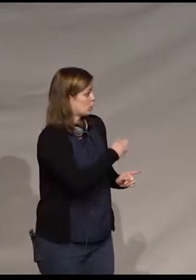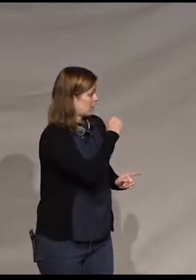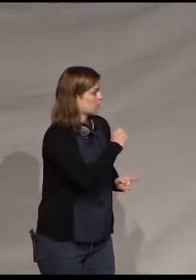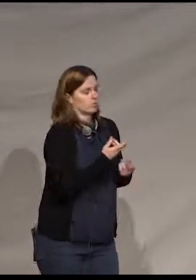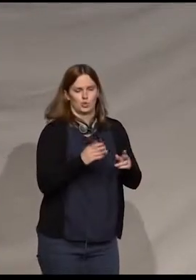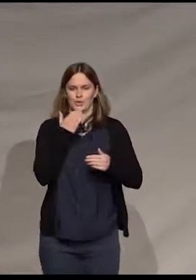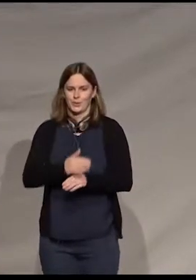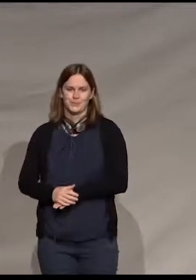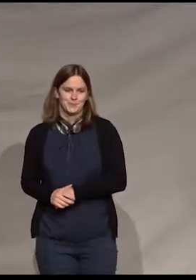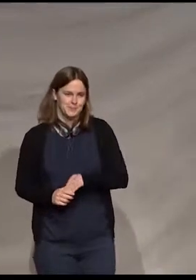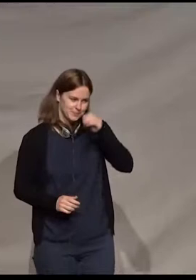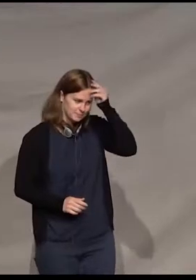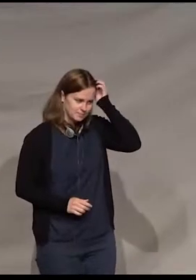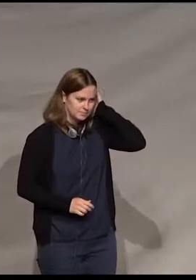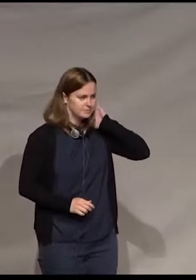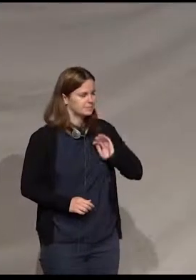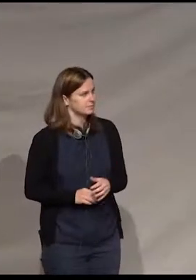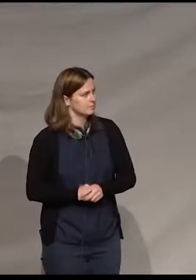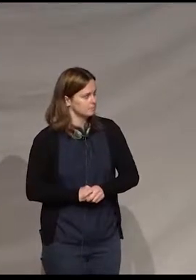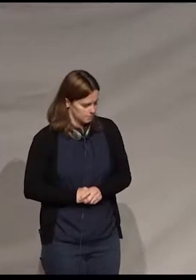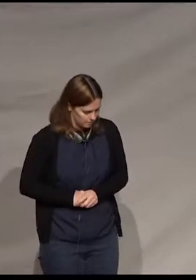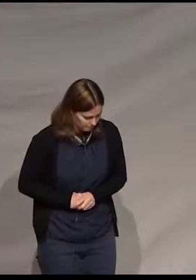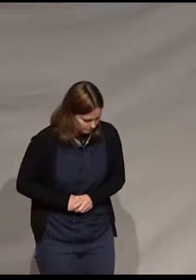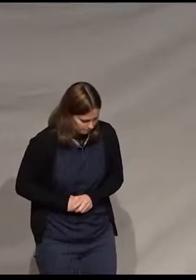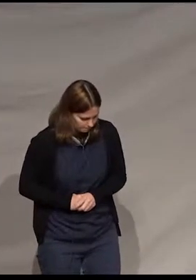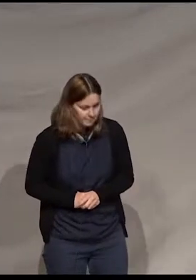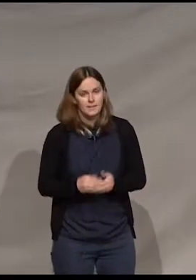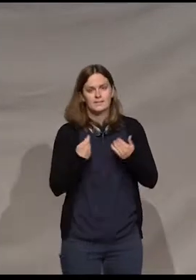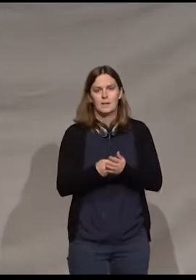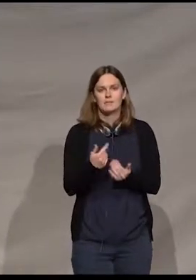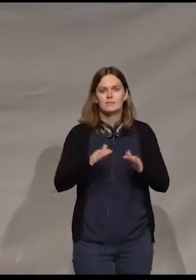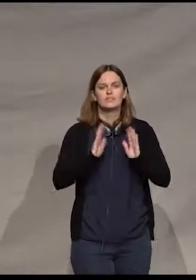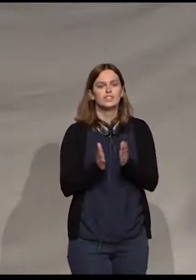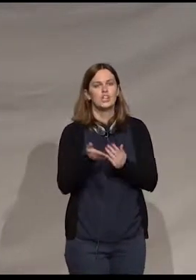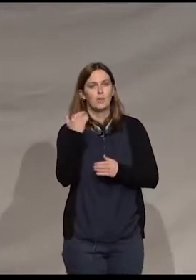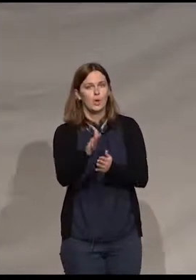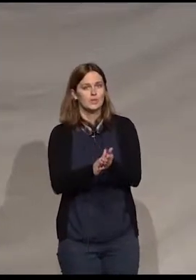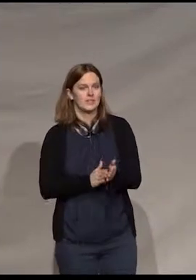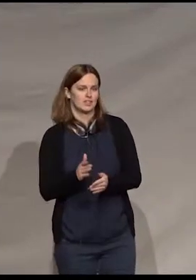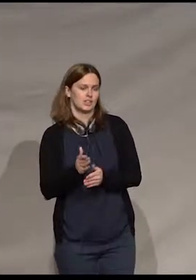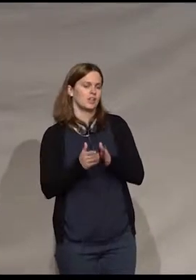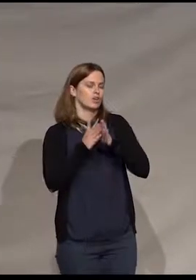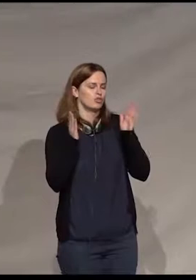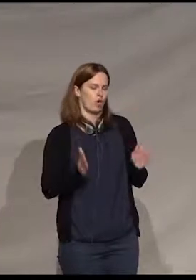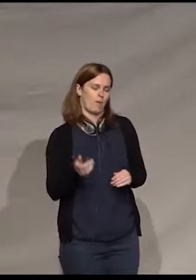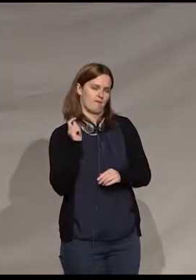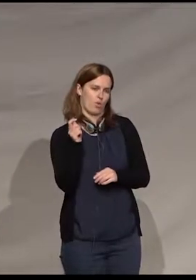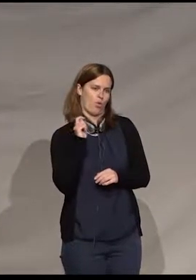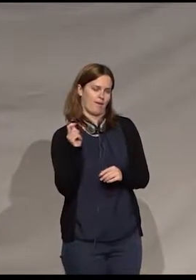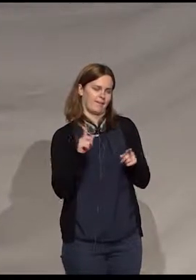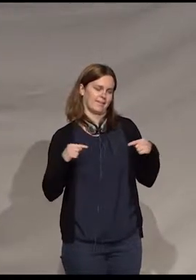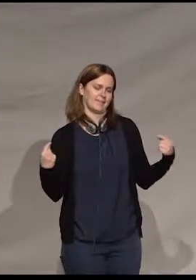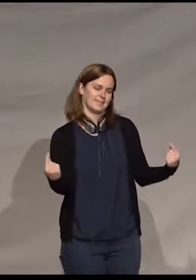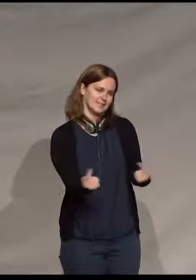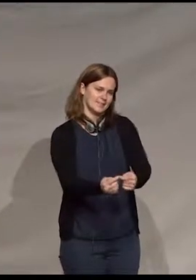moc. Takže začalo to doma v kuchyni. Je to 10 roků zpátky, kdy začaly